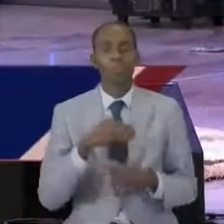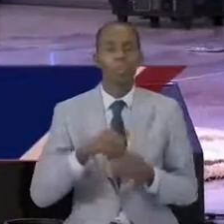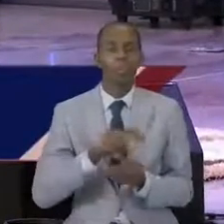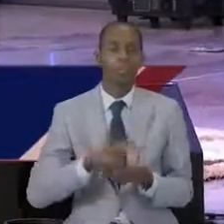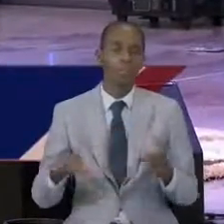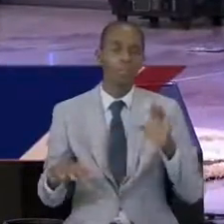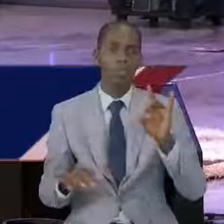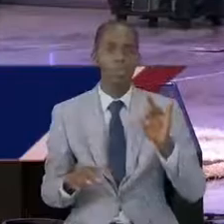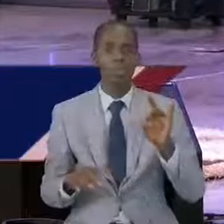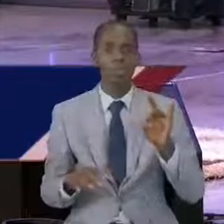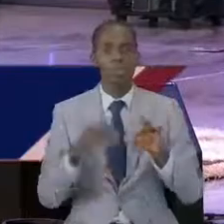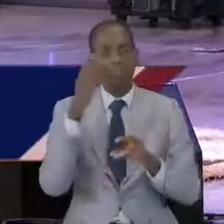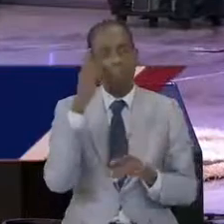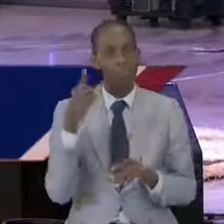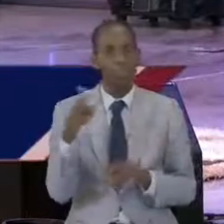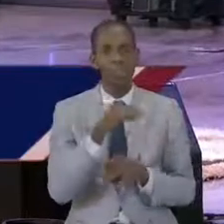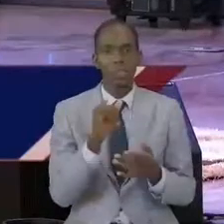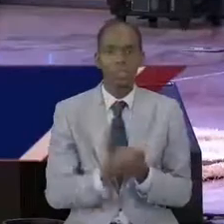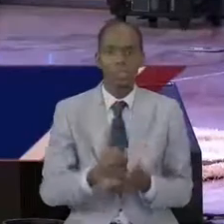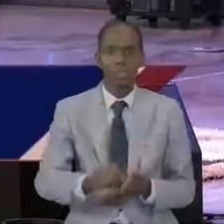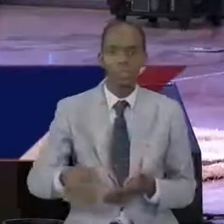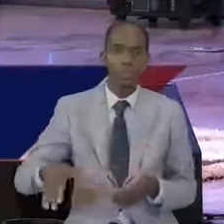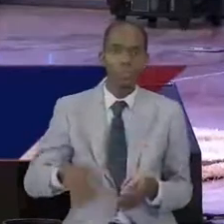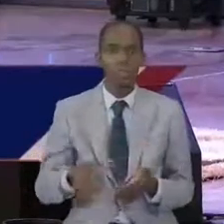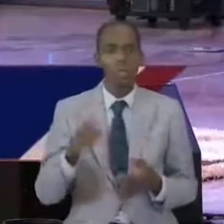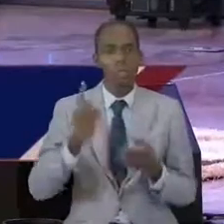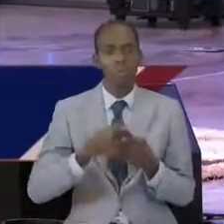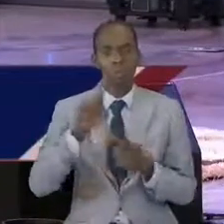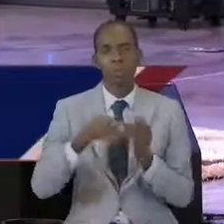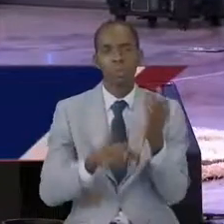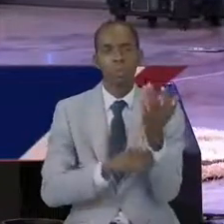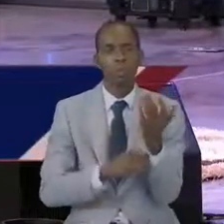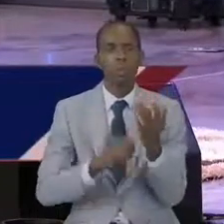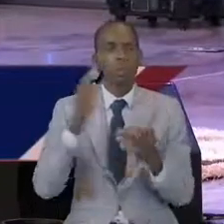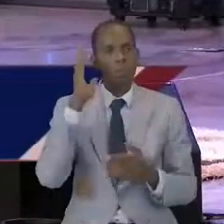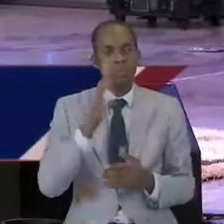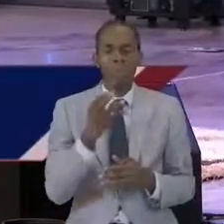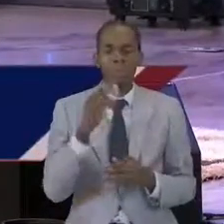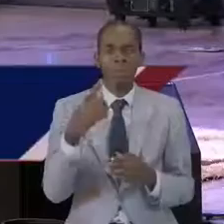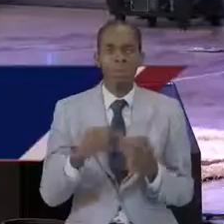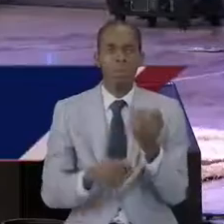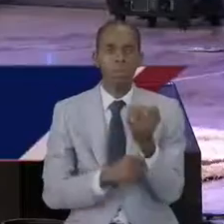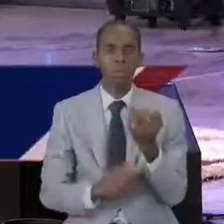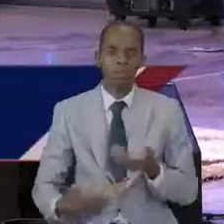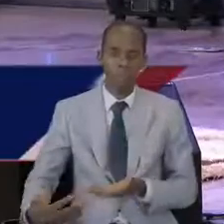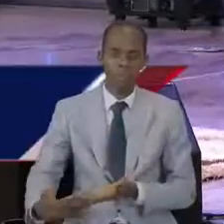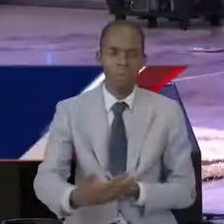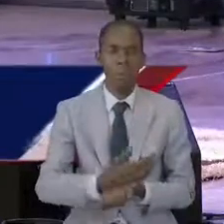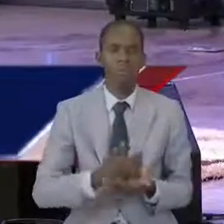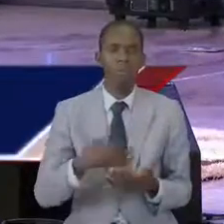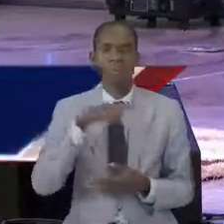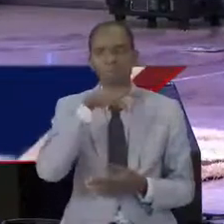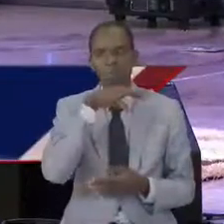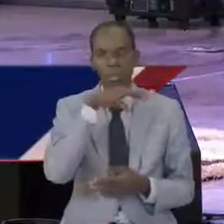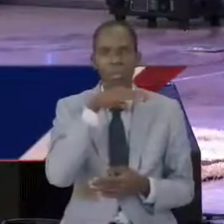aussi verser 8 celui qui sème pour sa chair moissonnera de la chair la corbusion